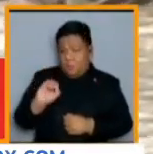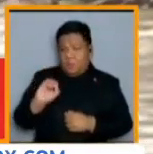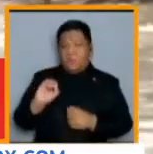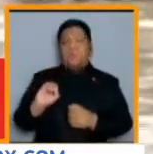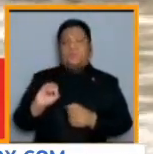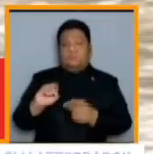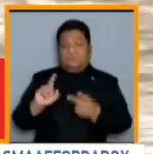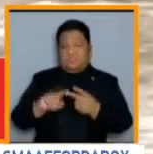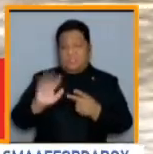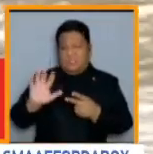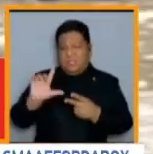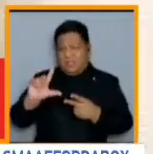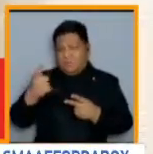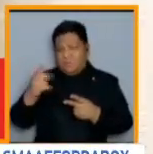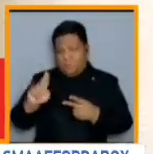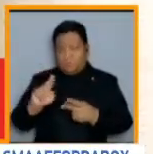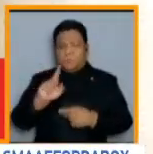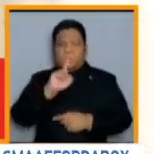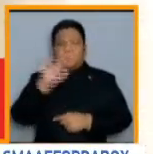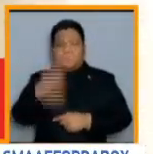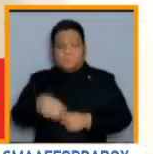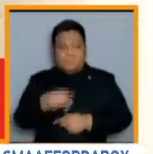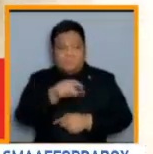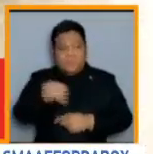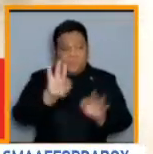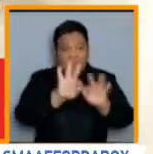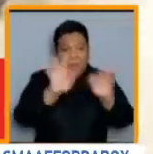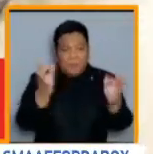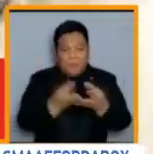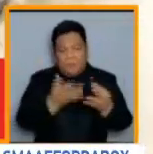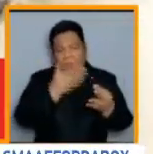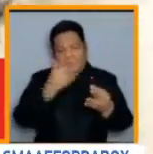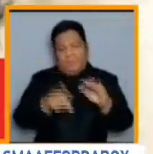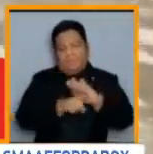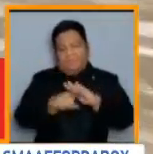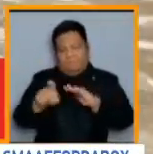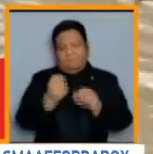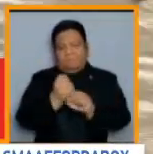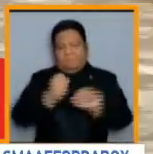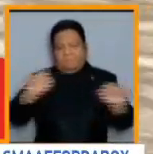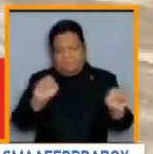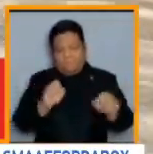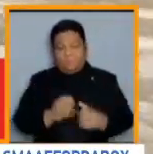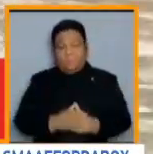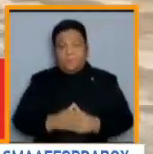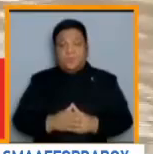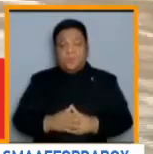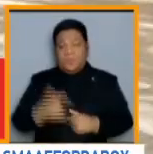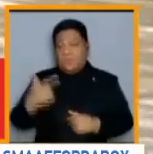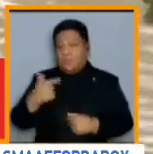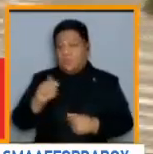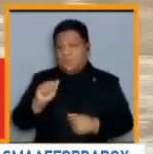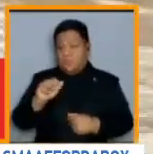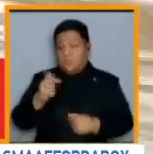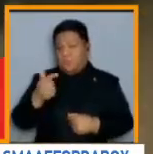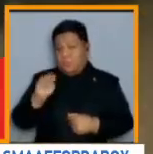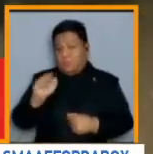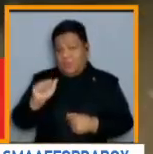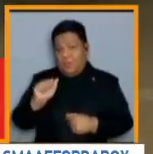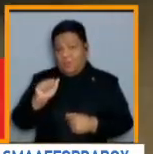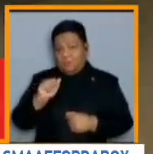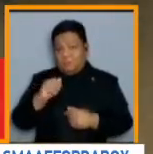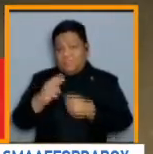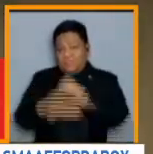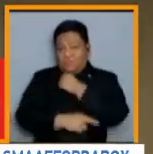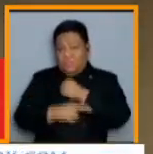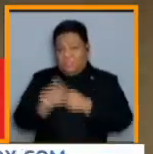sa mga bahaing lugar sa Surigao City. Naabutan pa ng GMA Regional TV News Team ang grupo ng mga kalalakihang ito na lumilikas mula